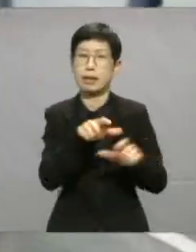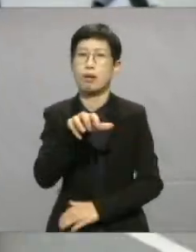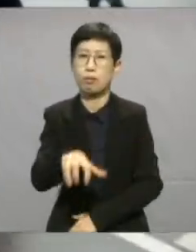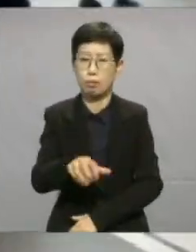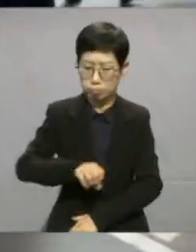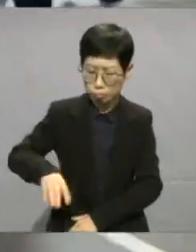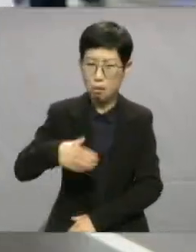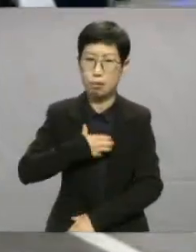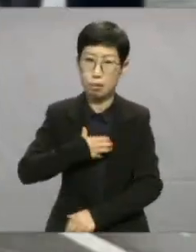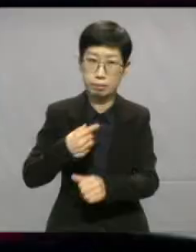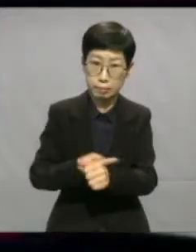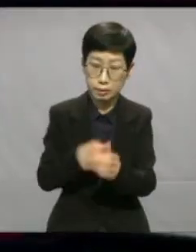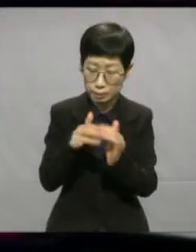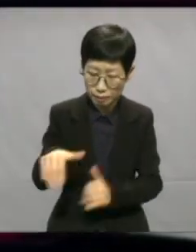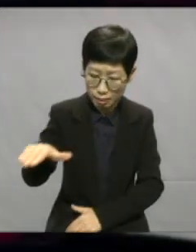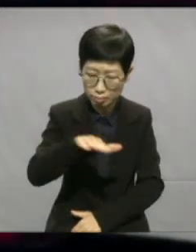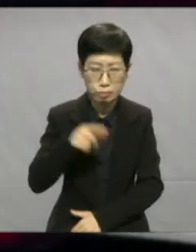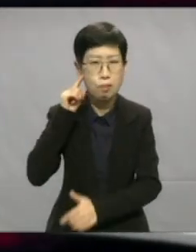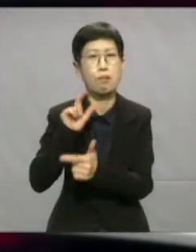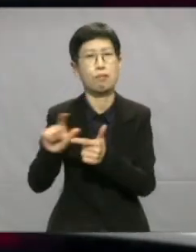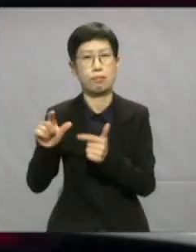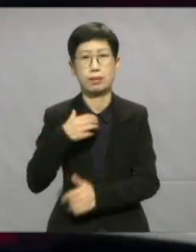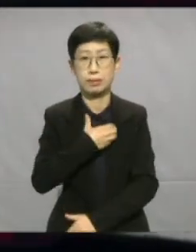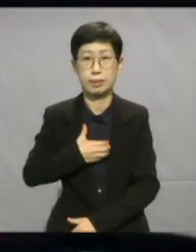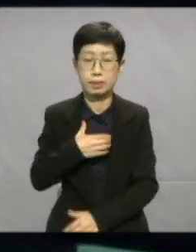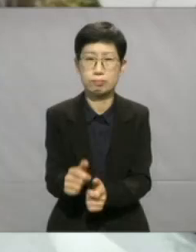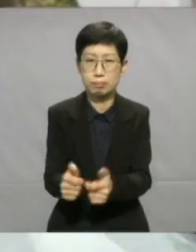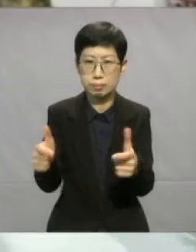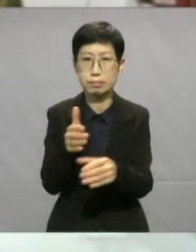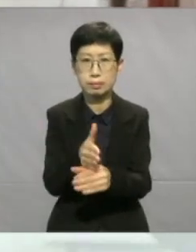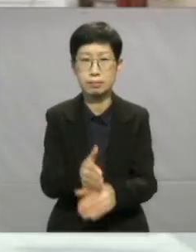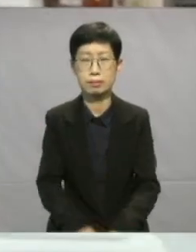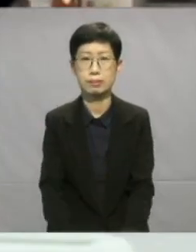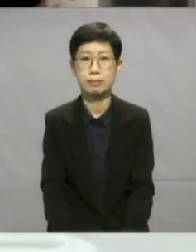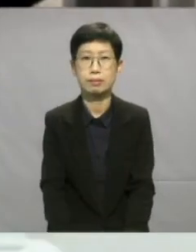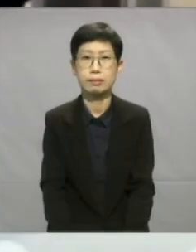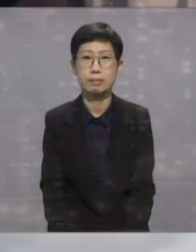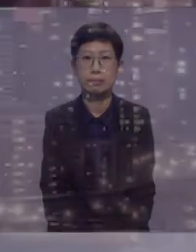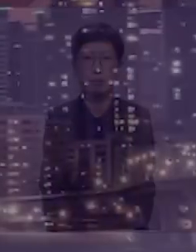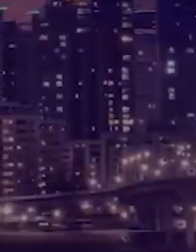위기감에 난민들의 근심은 깊어지고 있습니다. 월드뉴스 홍원기입니다.